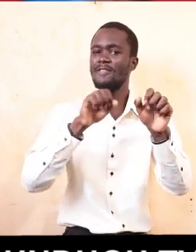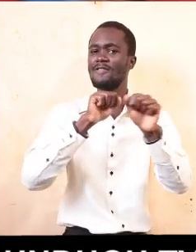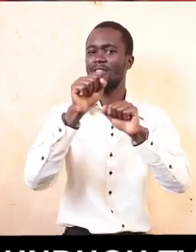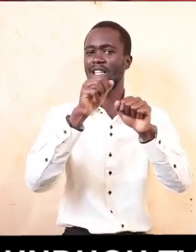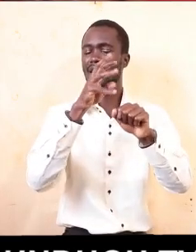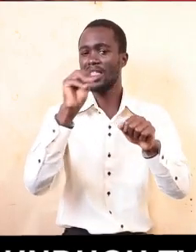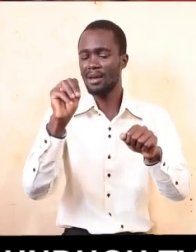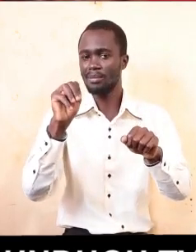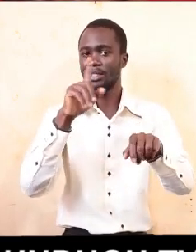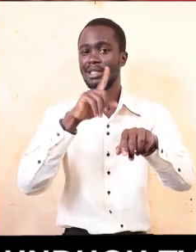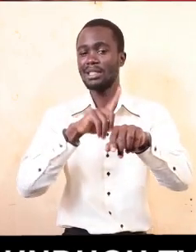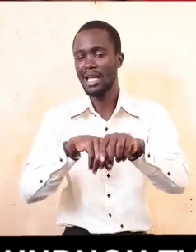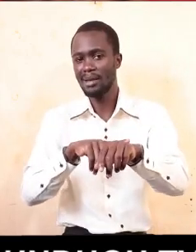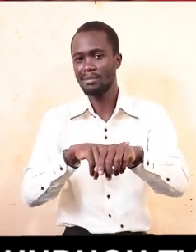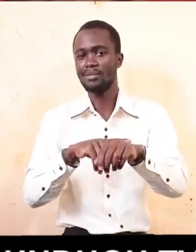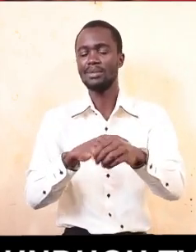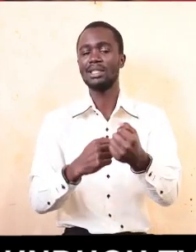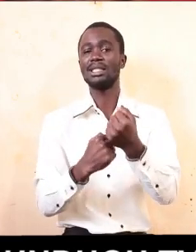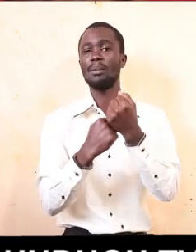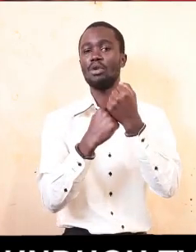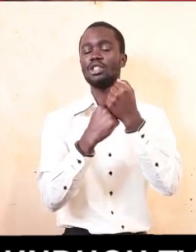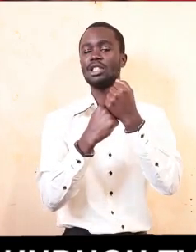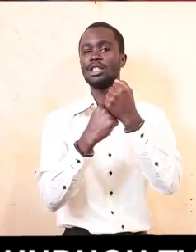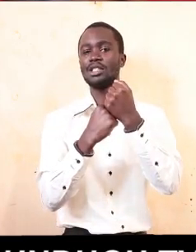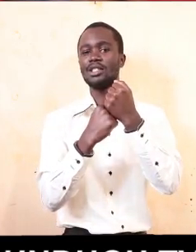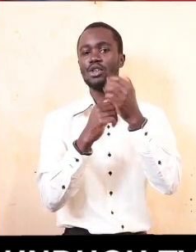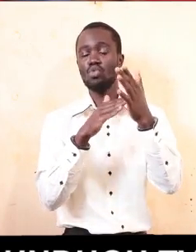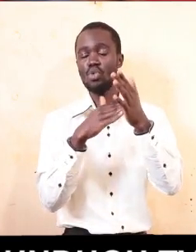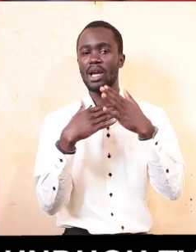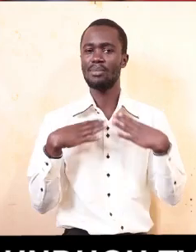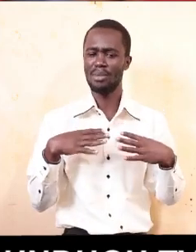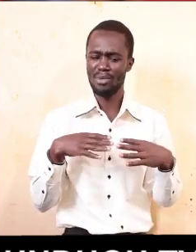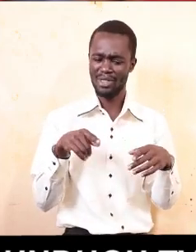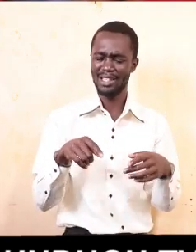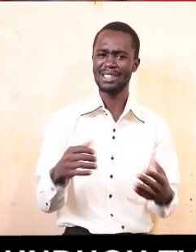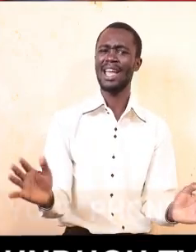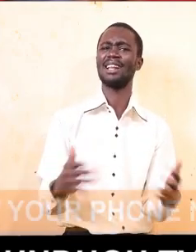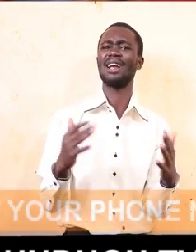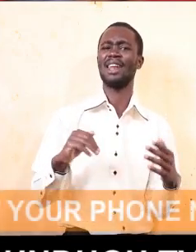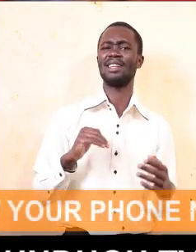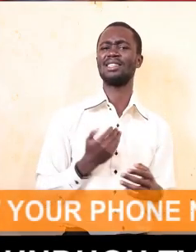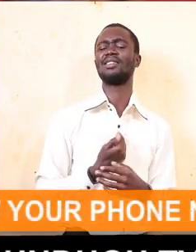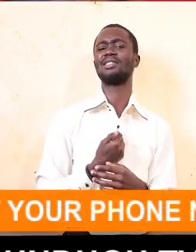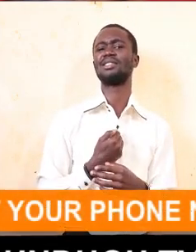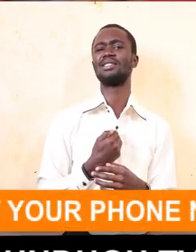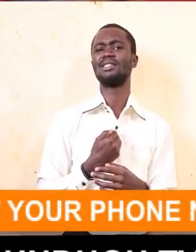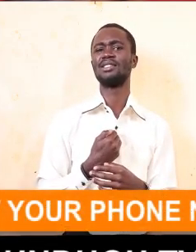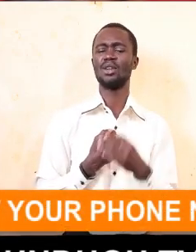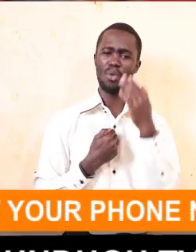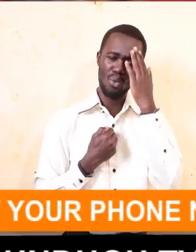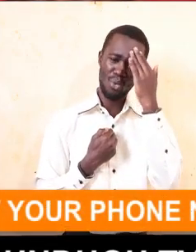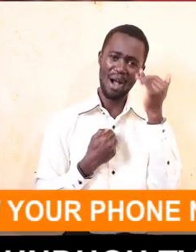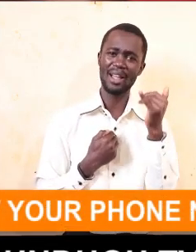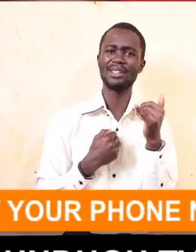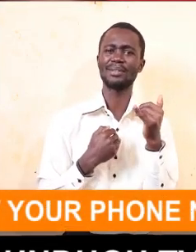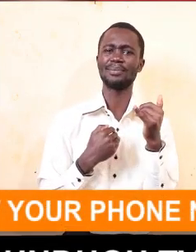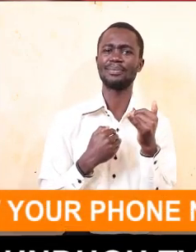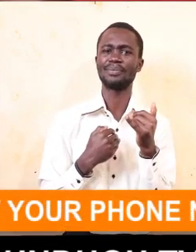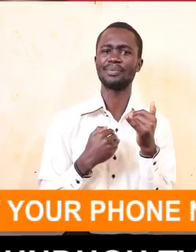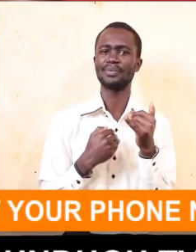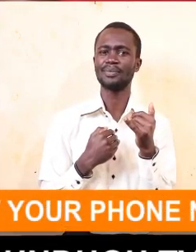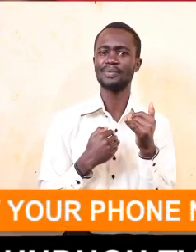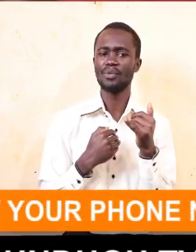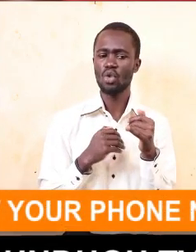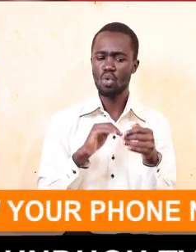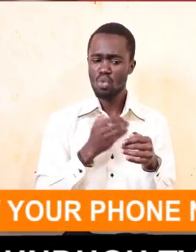akiwa upande wa wanyonge. Na hii inatutia nguvu, kwa kuwa hata hivyo